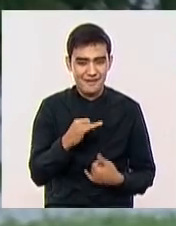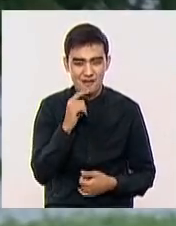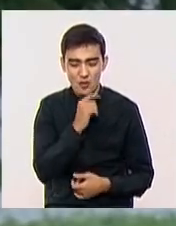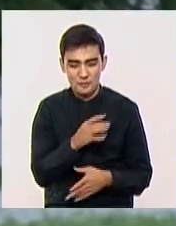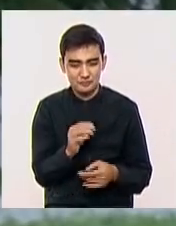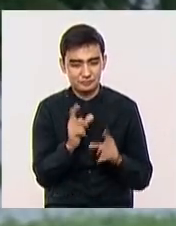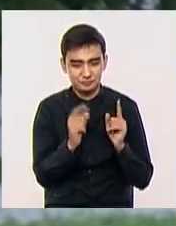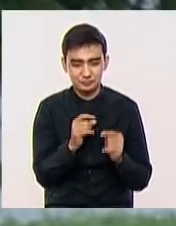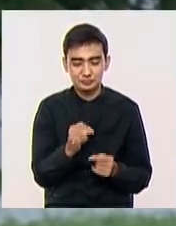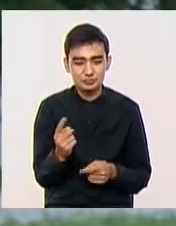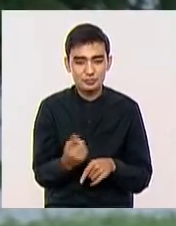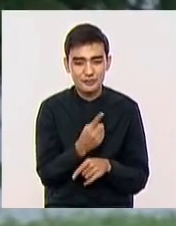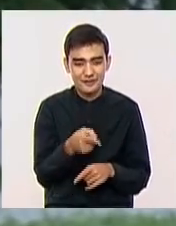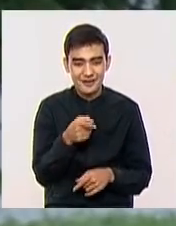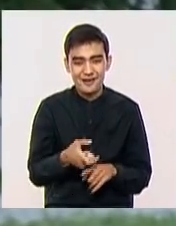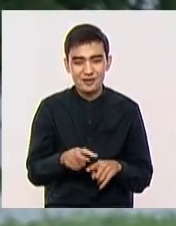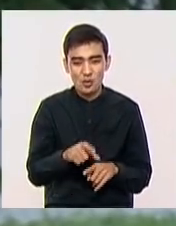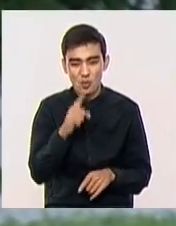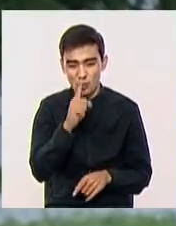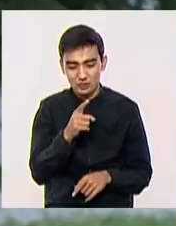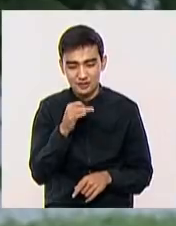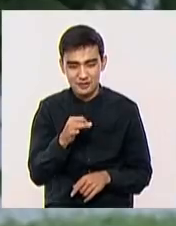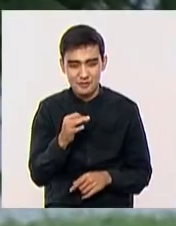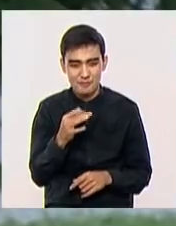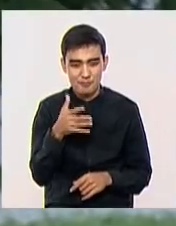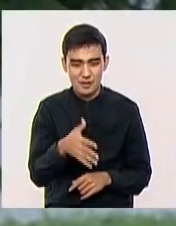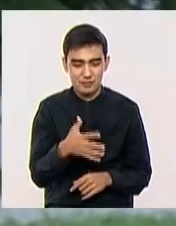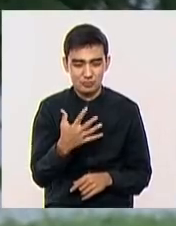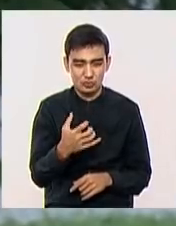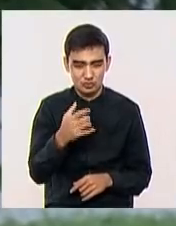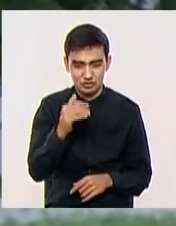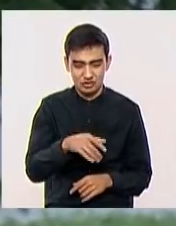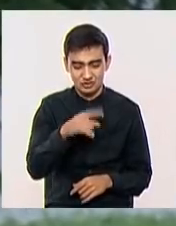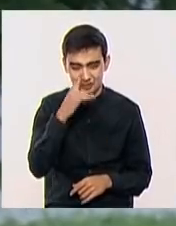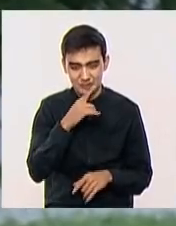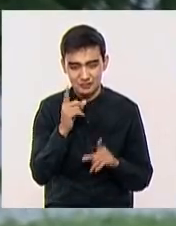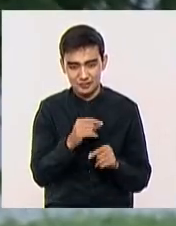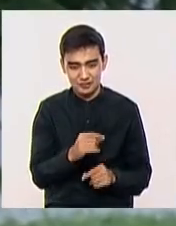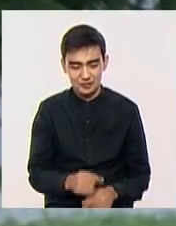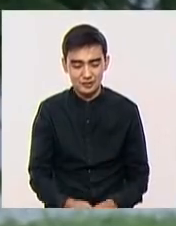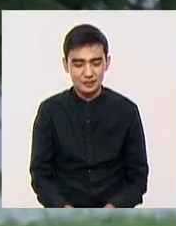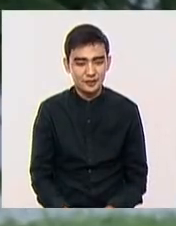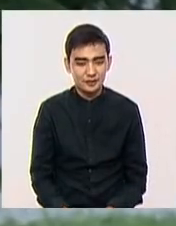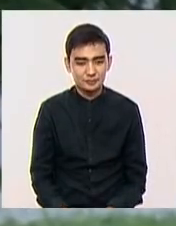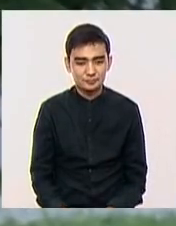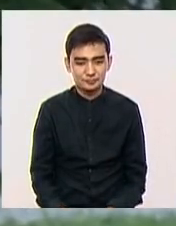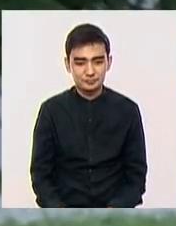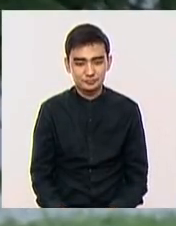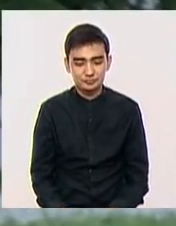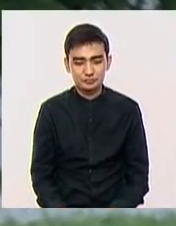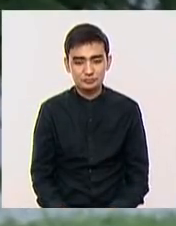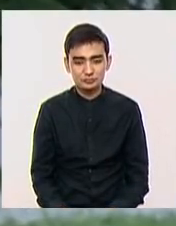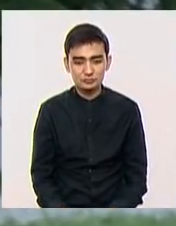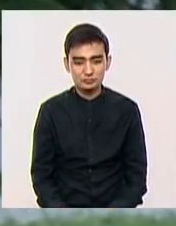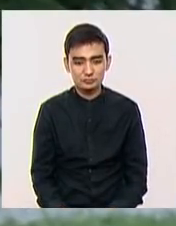экономисты. За первую половину этого года уехали 5500 казахстанцев. Далее Насипова, Нуркен Тукмурзин, Информбюро,